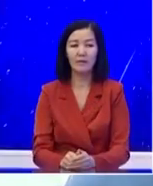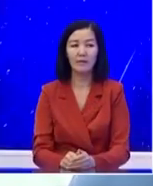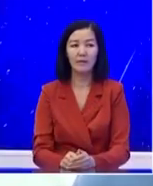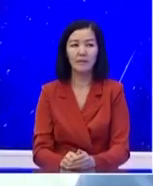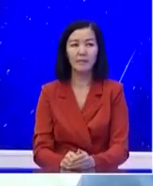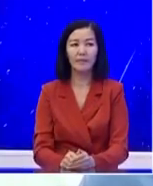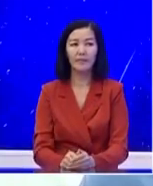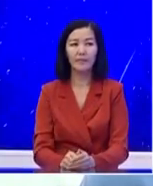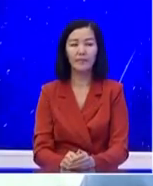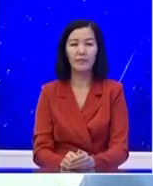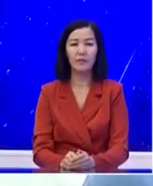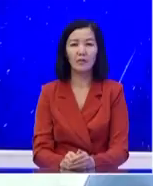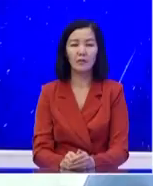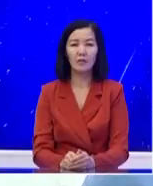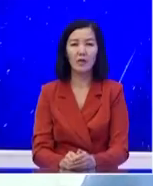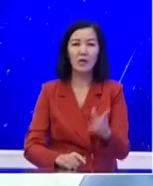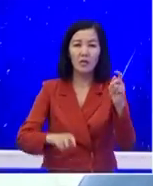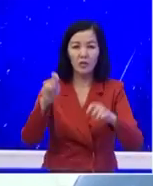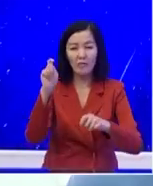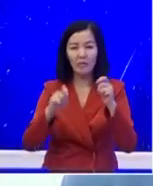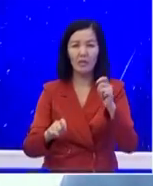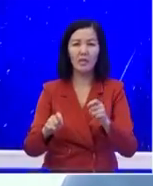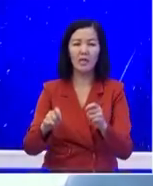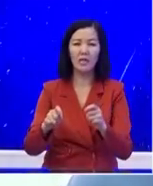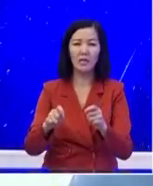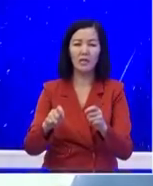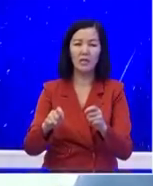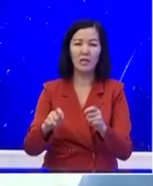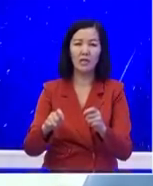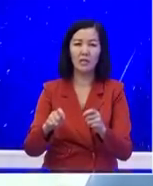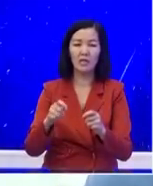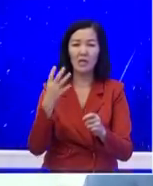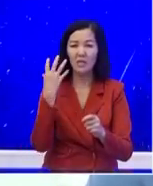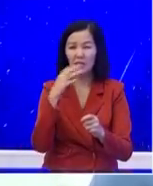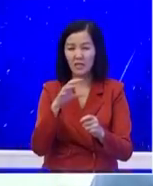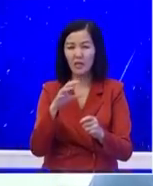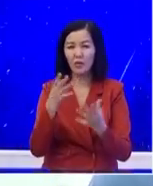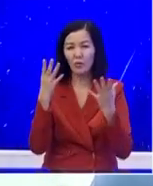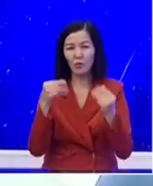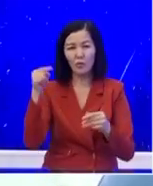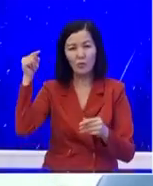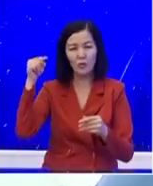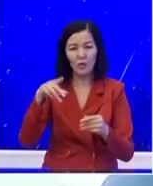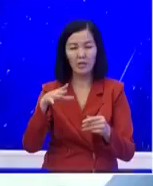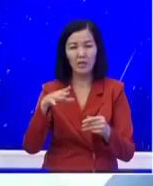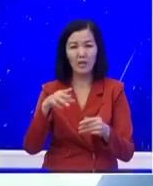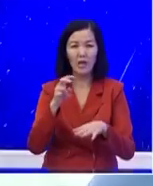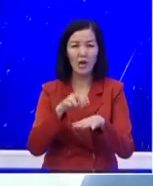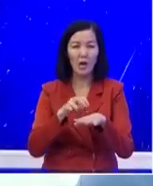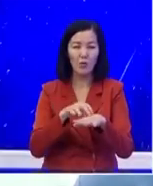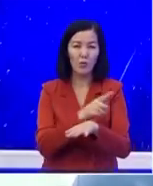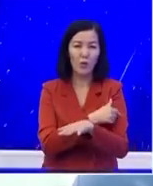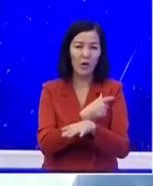Шенгеге қарамай, жамбырда да, күн ыстықта да, постарда тұрды біздің қызметкерлер, ауруханаларда істеді біздің